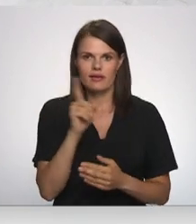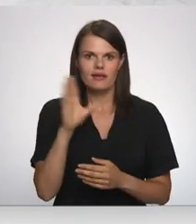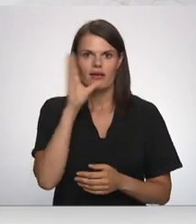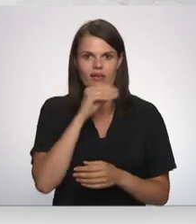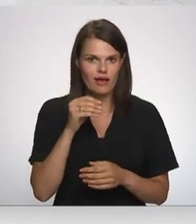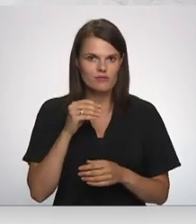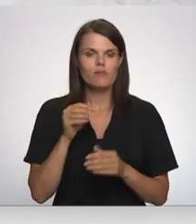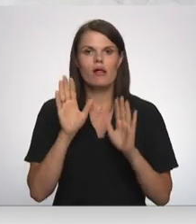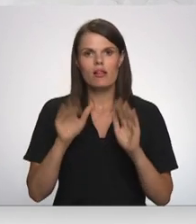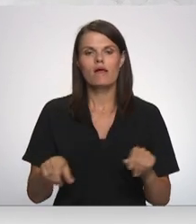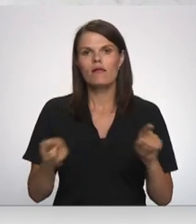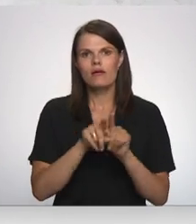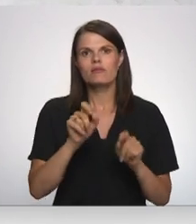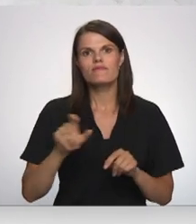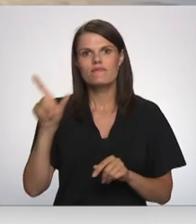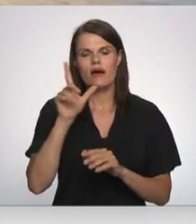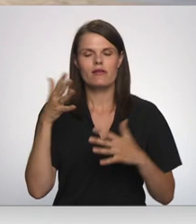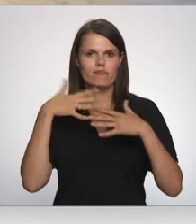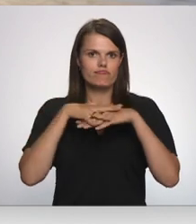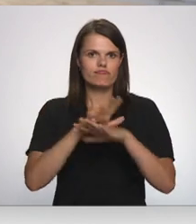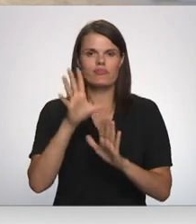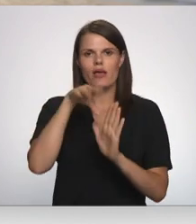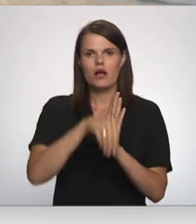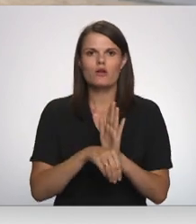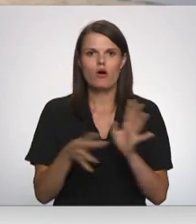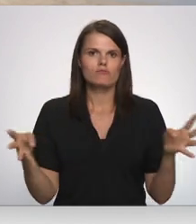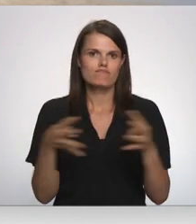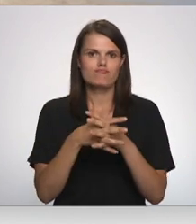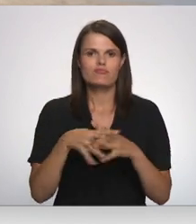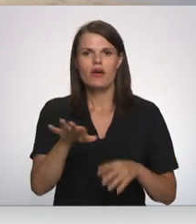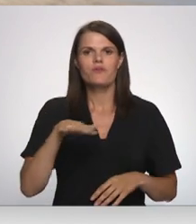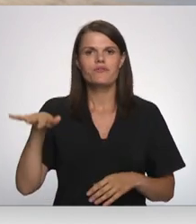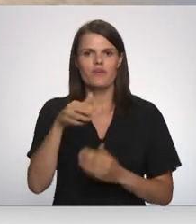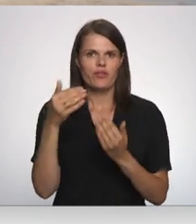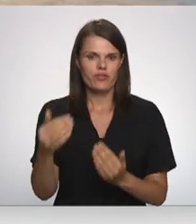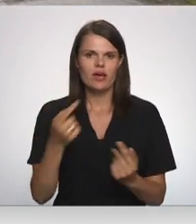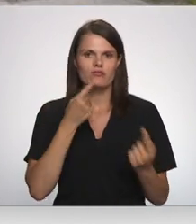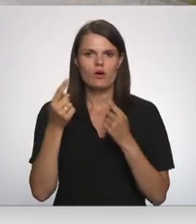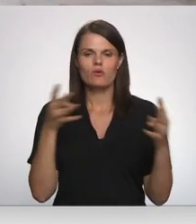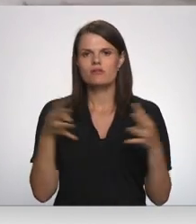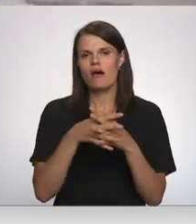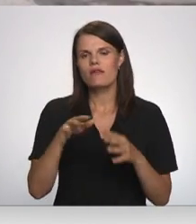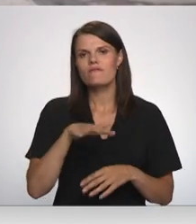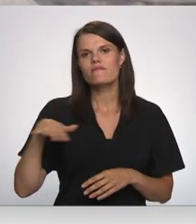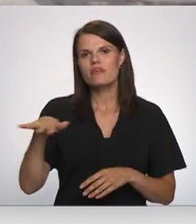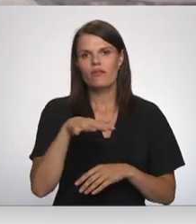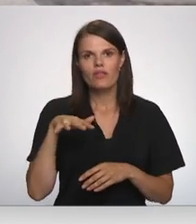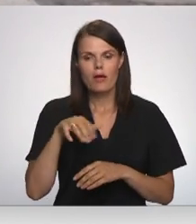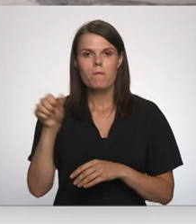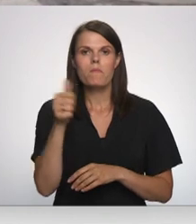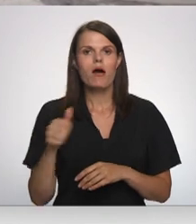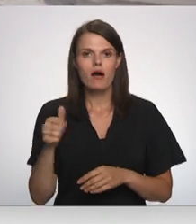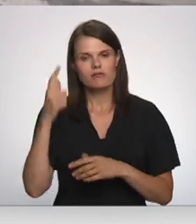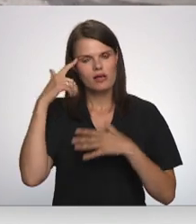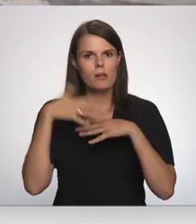visur ir, lai viņi arī vairāk iekļaujās tai vidē esošajā, sarunājās ar to vidi. Mākslas laboratorijā tapušie